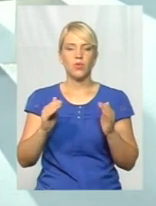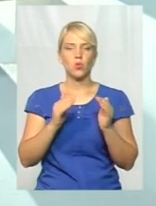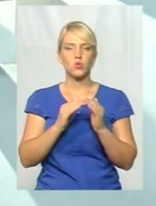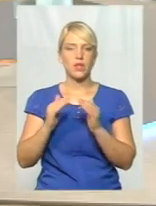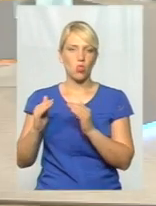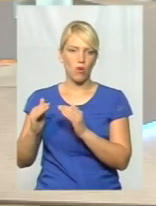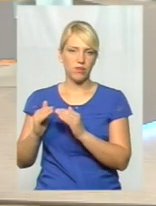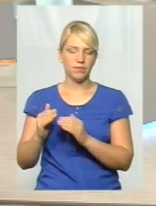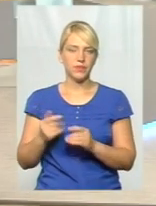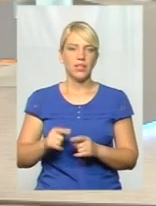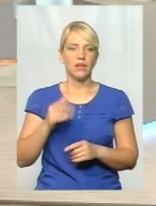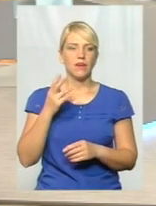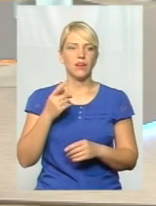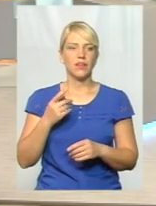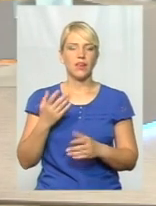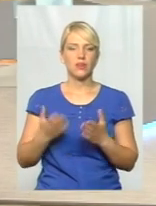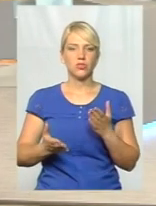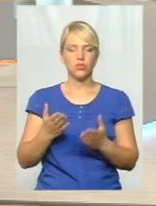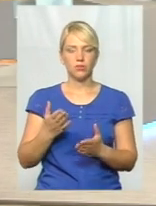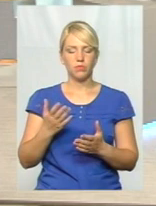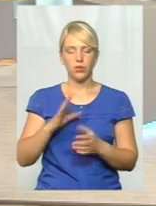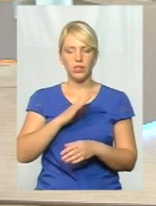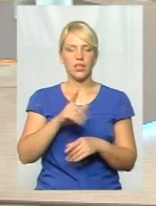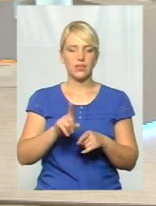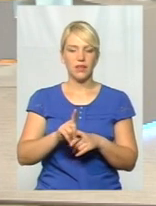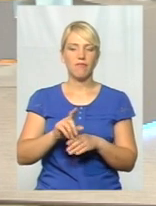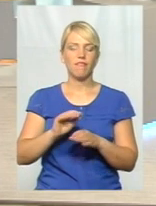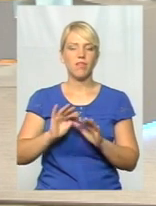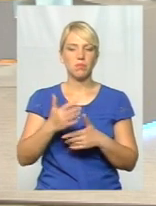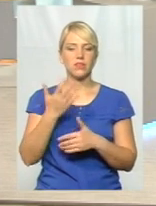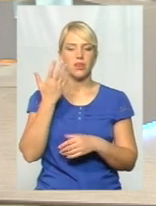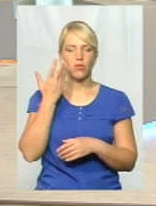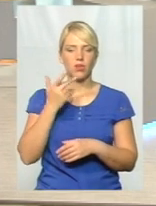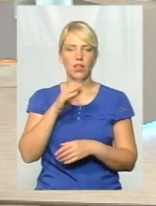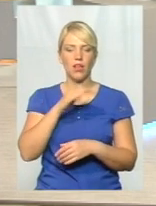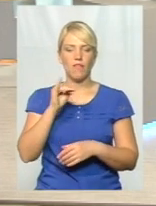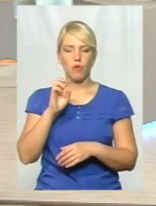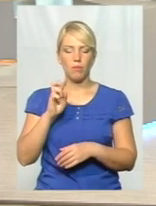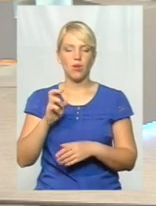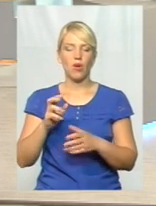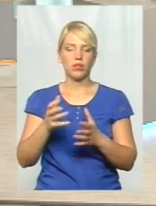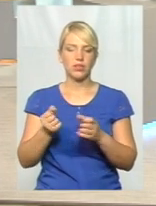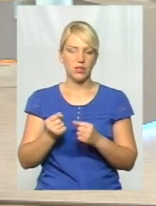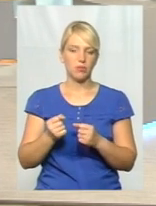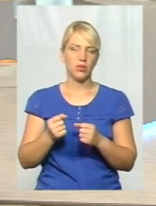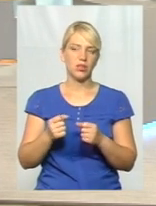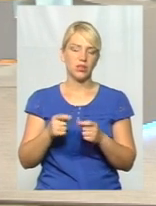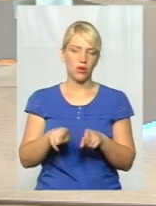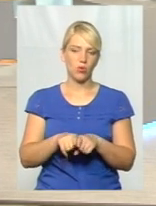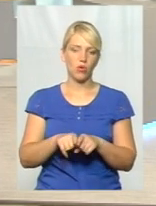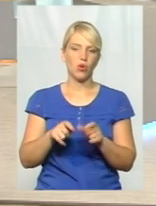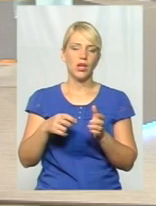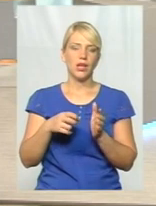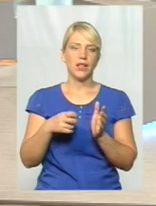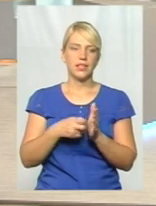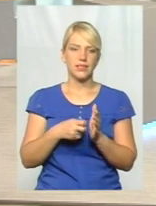Пане Ростиславе, чи відомі вам випадки, коли, наприклад, ФОП отримує подібного листа, одразу погоджується, реагує і встановлює